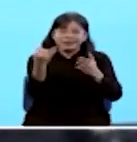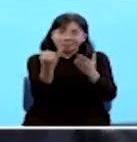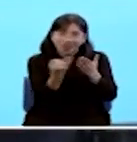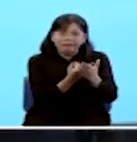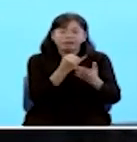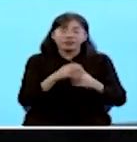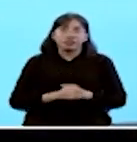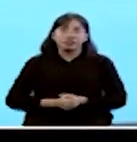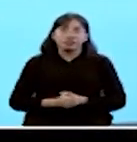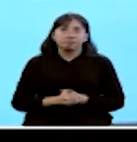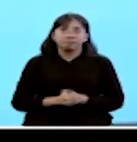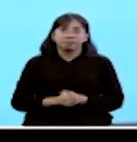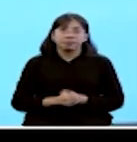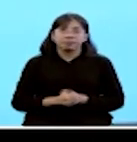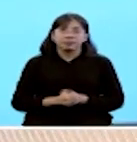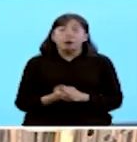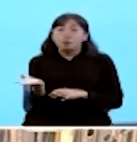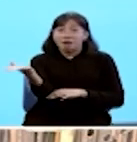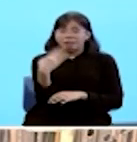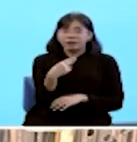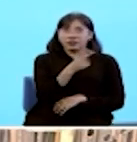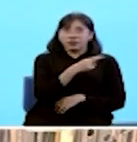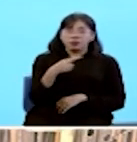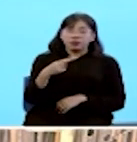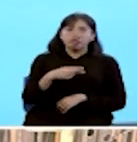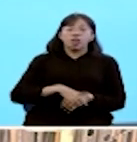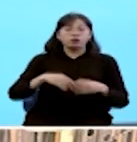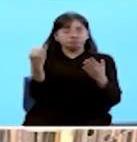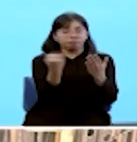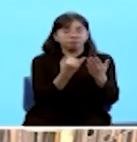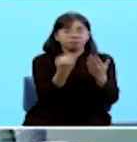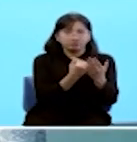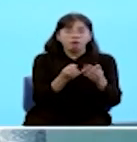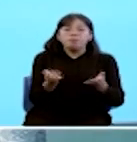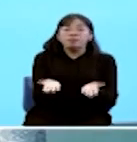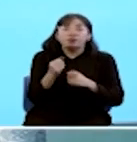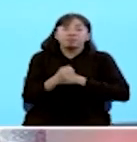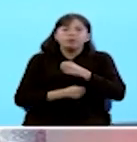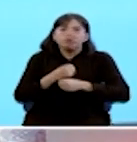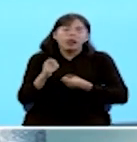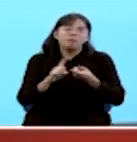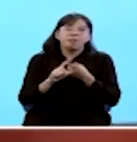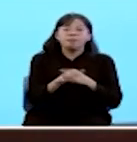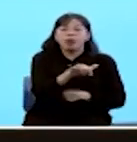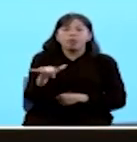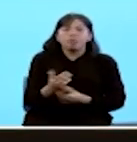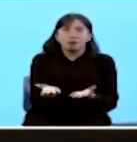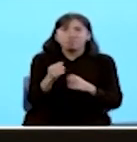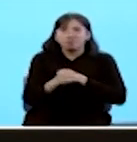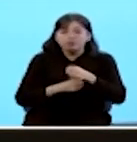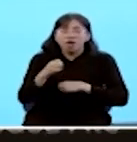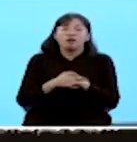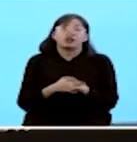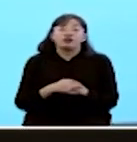Design. Kembali ke tanah air, ia mendirikan firma arsitek bernama Urban bersama teman-temannya. Dari